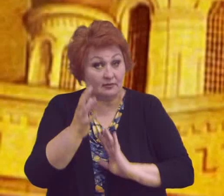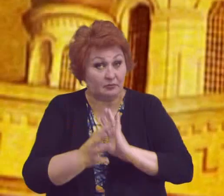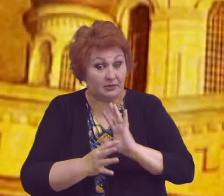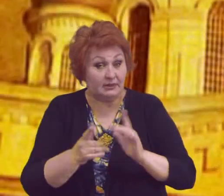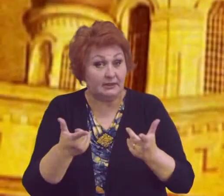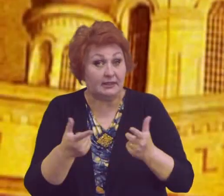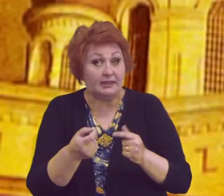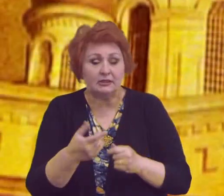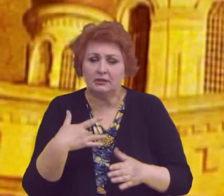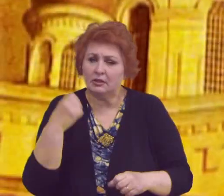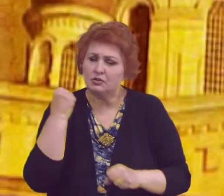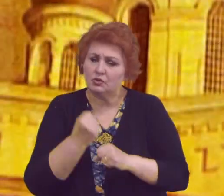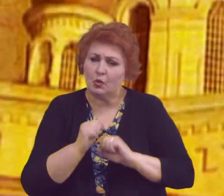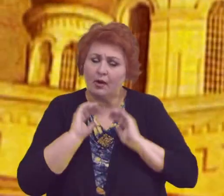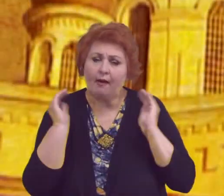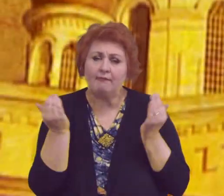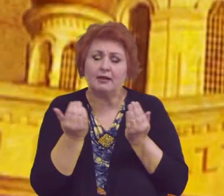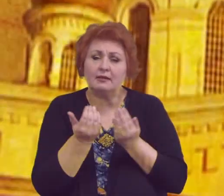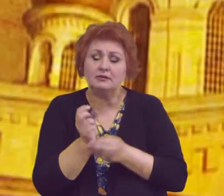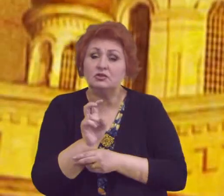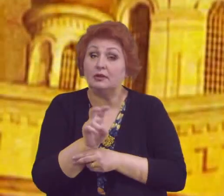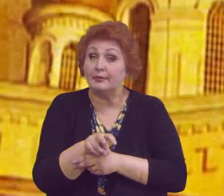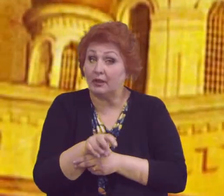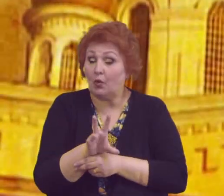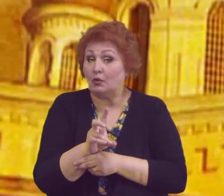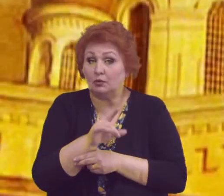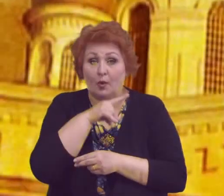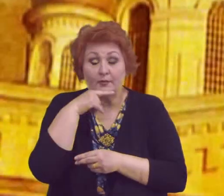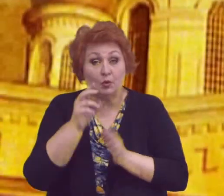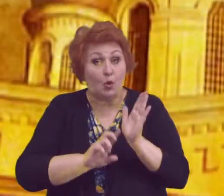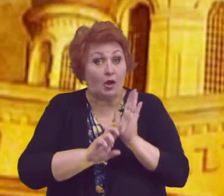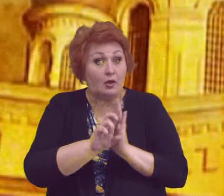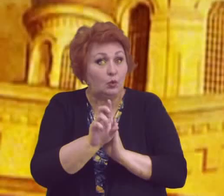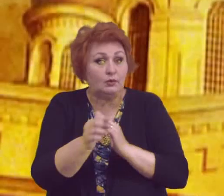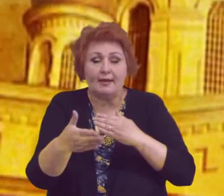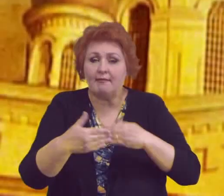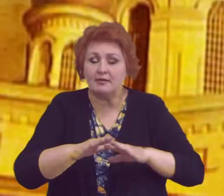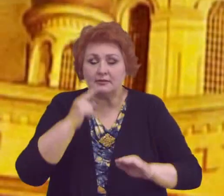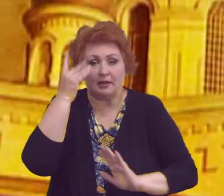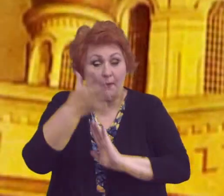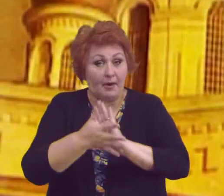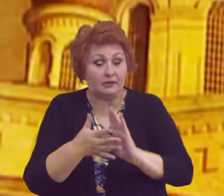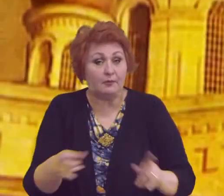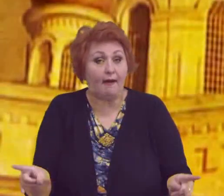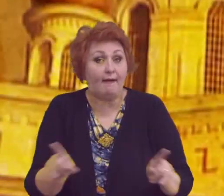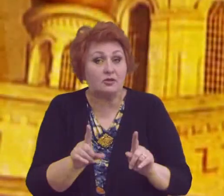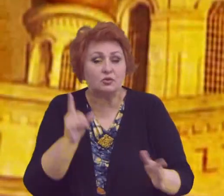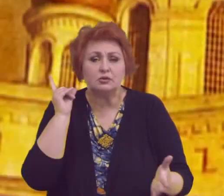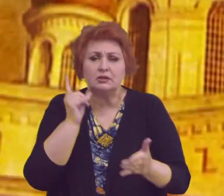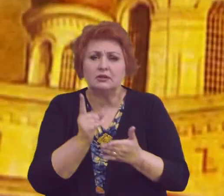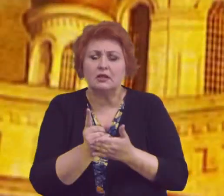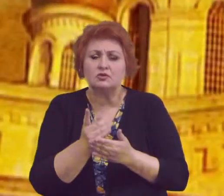мире, где хоть и строго ограничили доступ к богослужениям, но большинство храмов не закрыли, понимая, что богослужение не